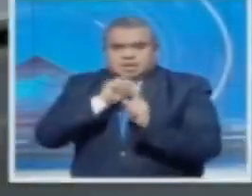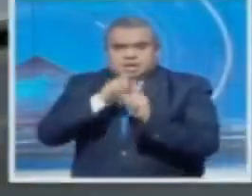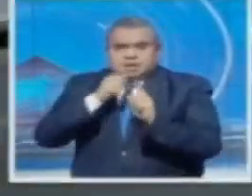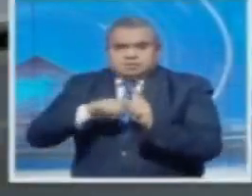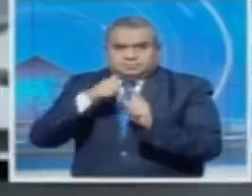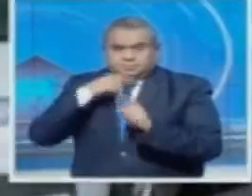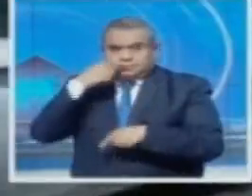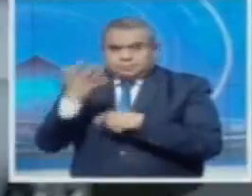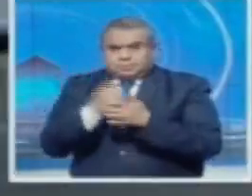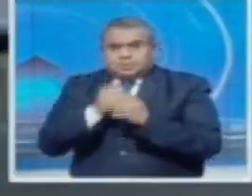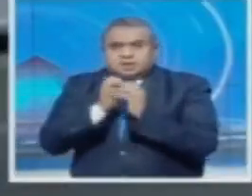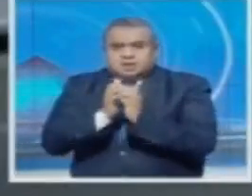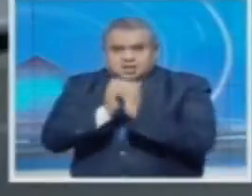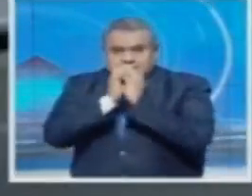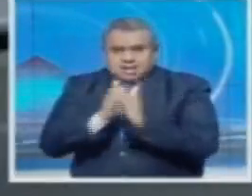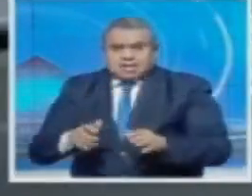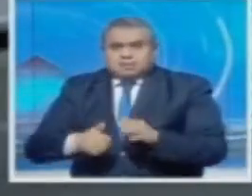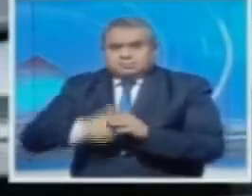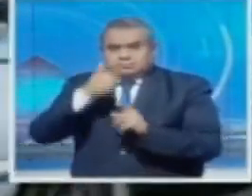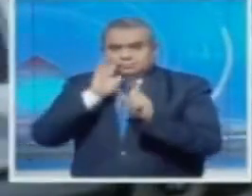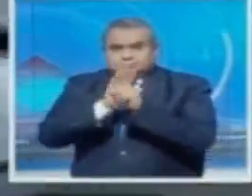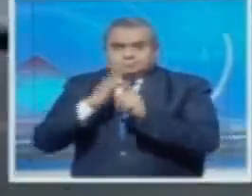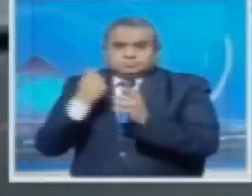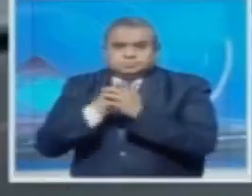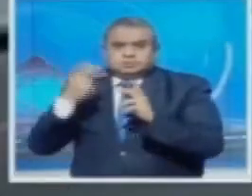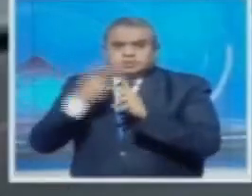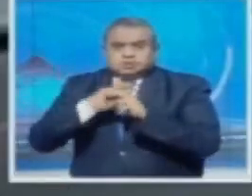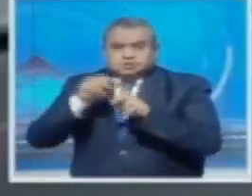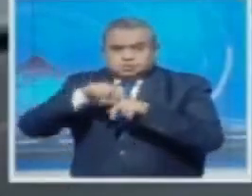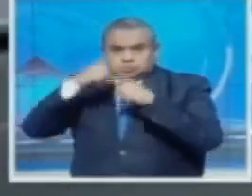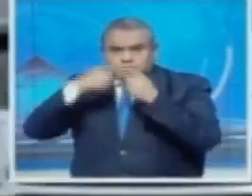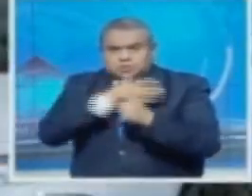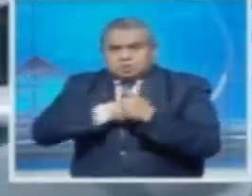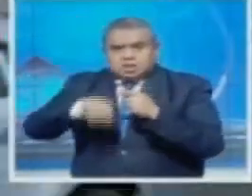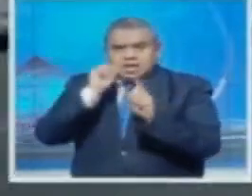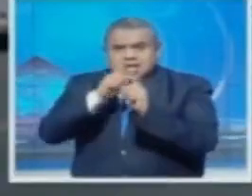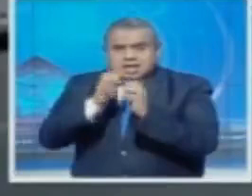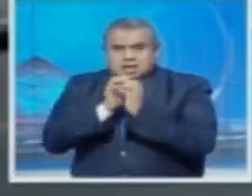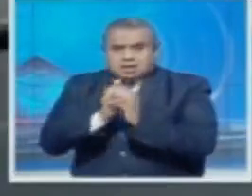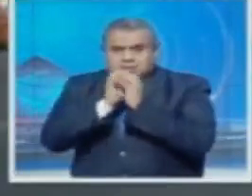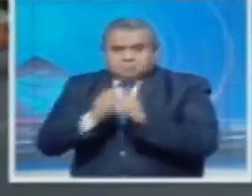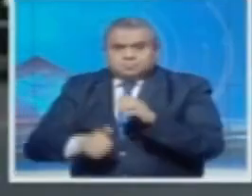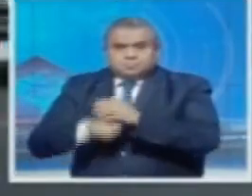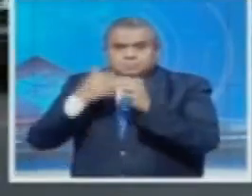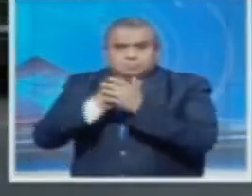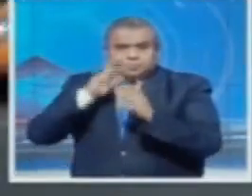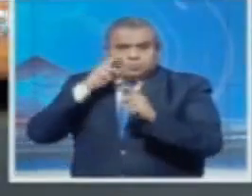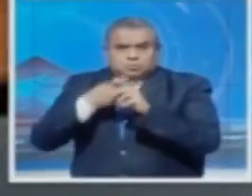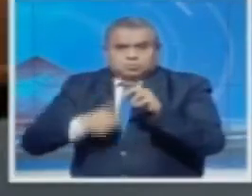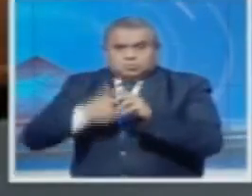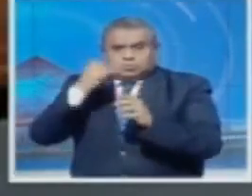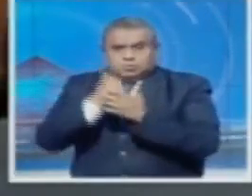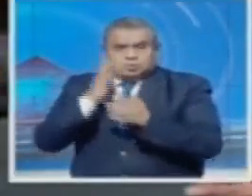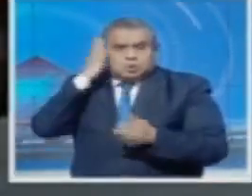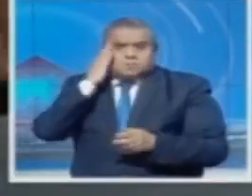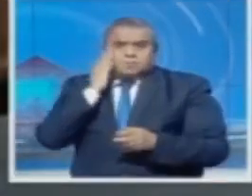تضع بعثة حج القرعة كافة إمكاناتها لخدمة ضيوف الرحمن من حجاج القرعة، وهو ما بدا واضحا على وجوه الحجاج